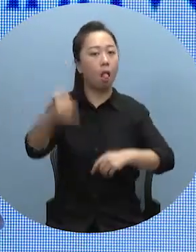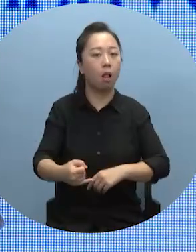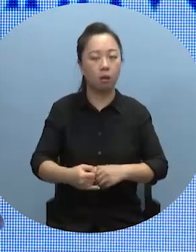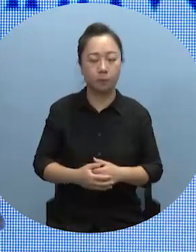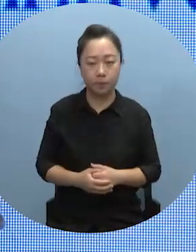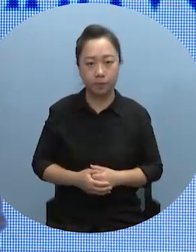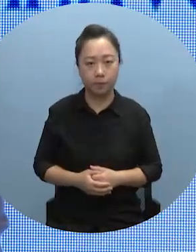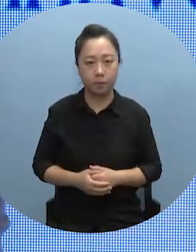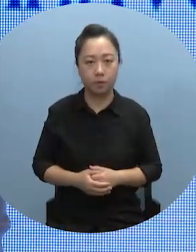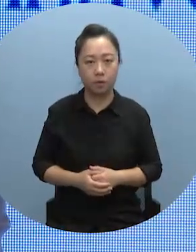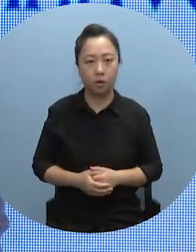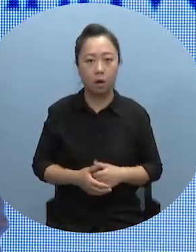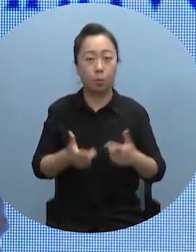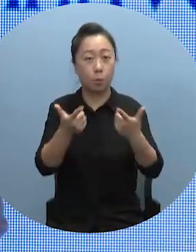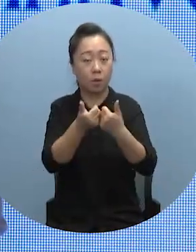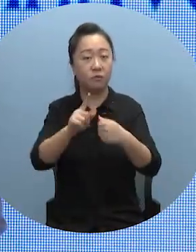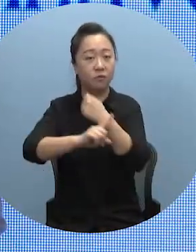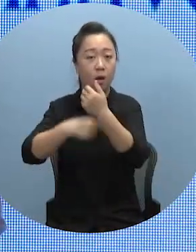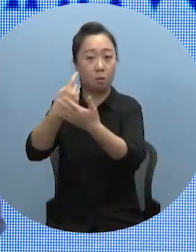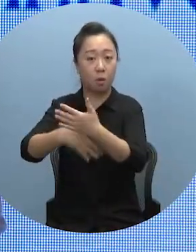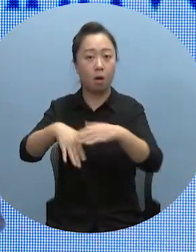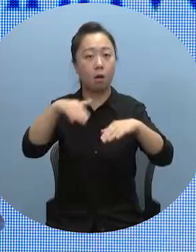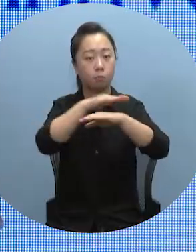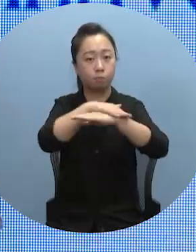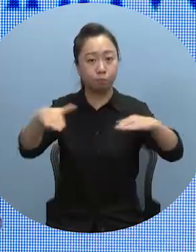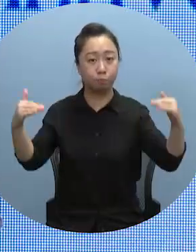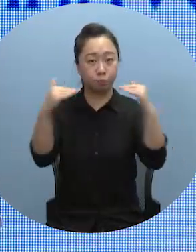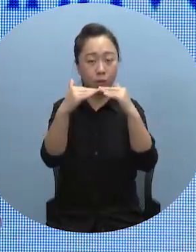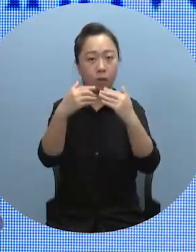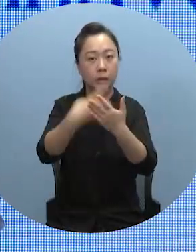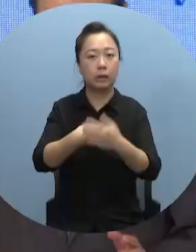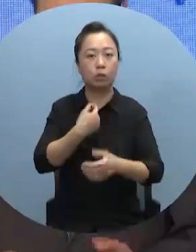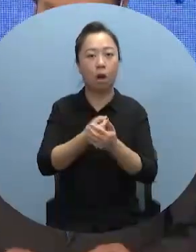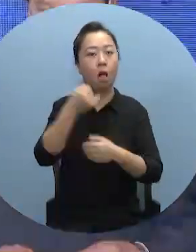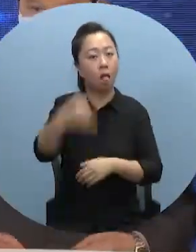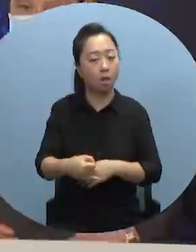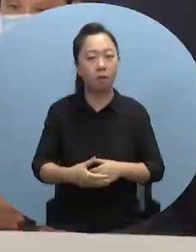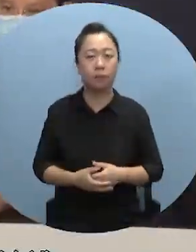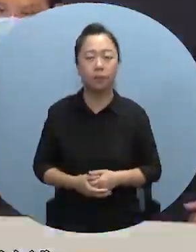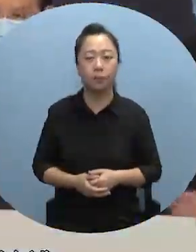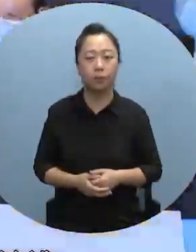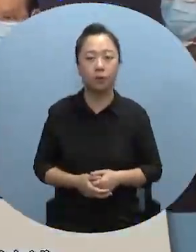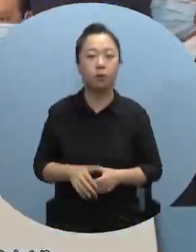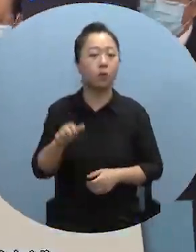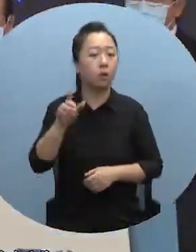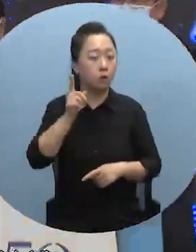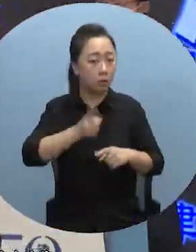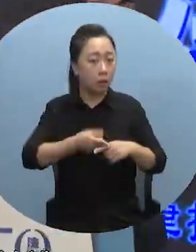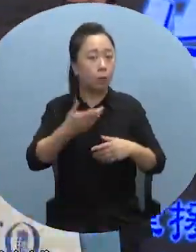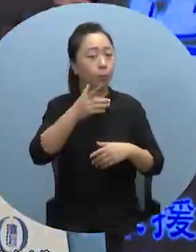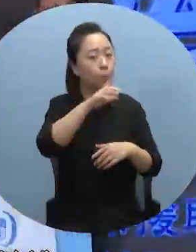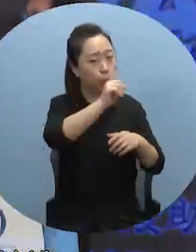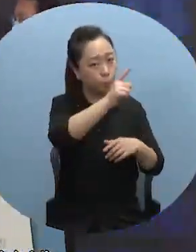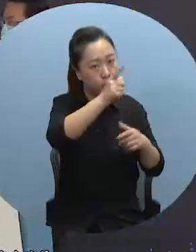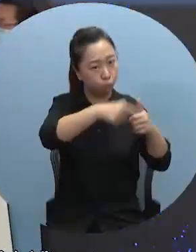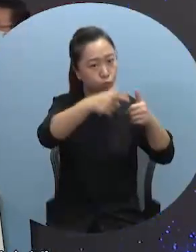顯，亦難以符合法律面前人人平等這個憲制的要求。當然，每一個機